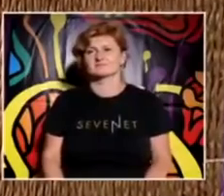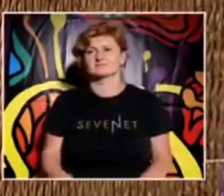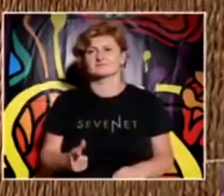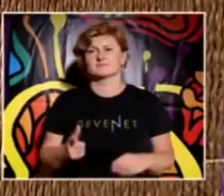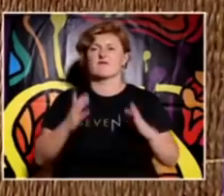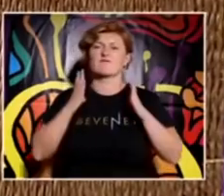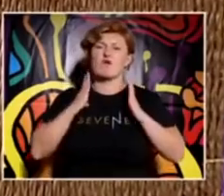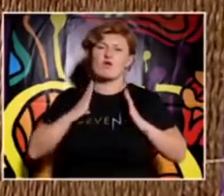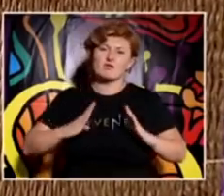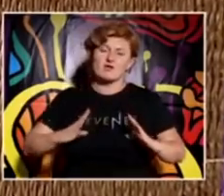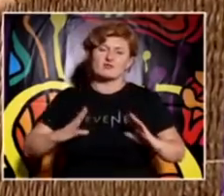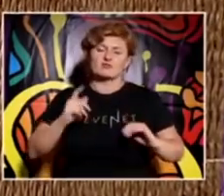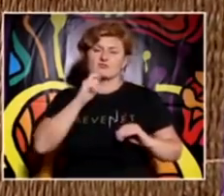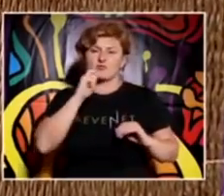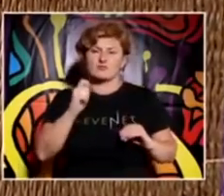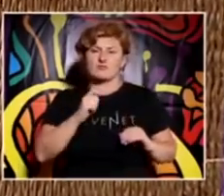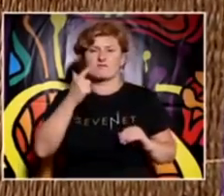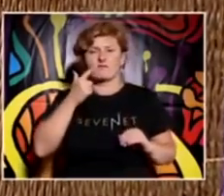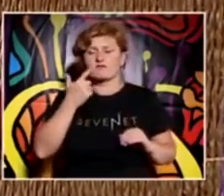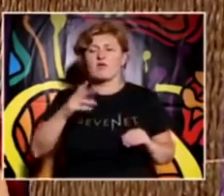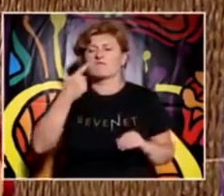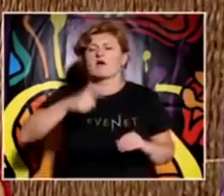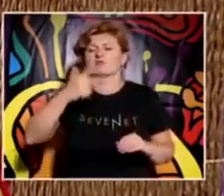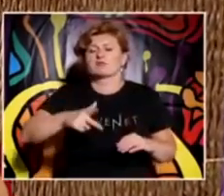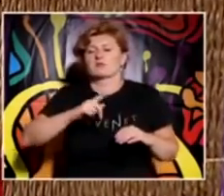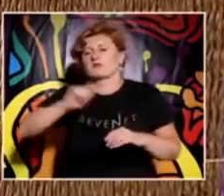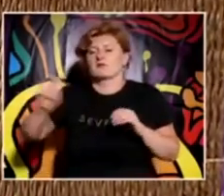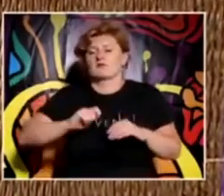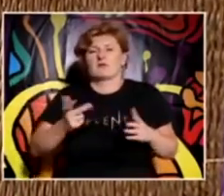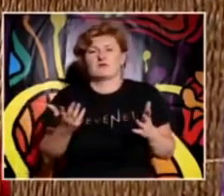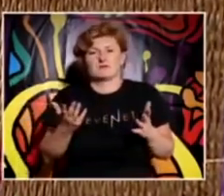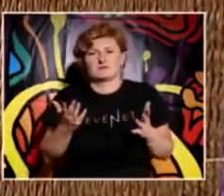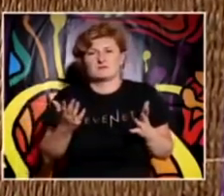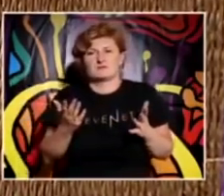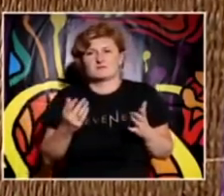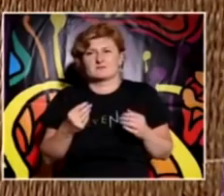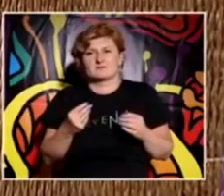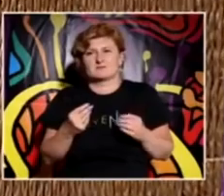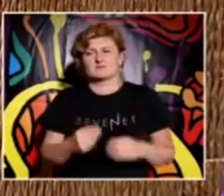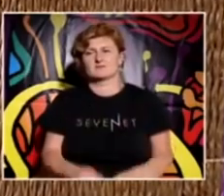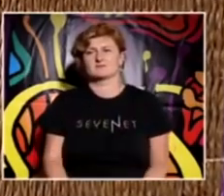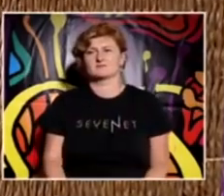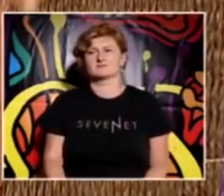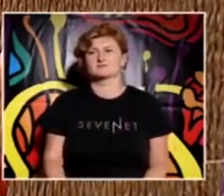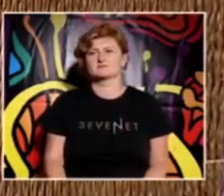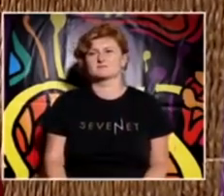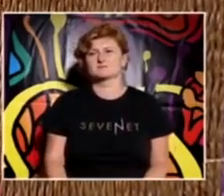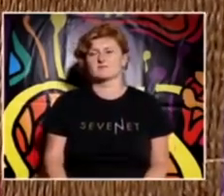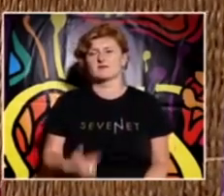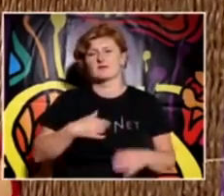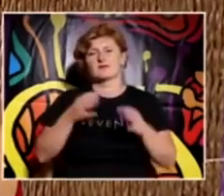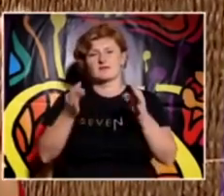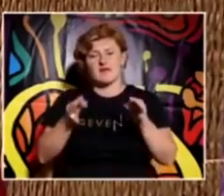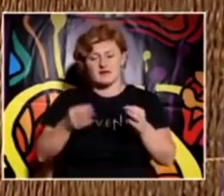wolniejsze podróżowanie, nie, że masz 2-3 tygodnie tak. I musisz wracać, gdzie przede wszystkim też kupujesz bilety w droższych okresach, bo akurat wtedy masz urlop. Ja teraz po